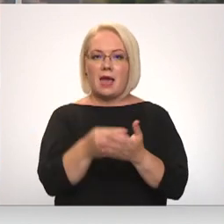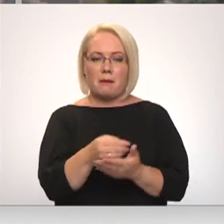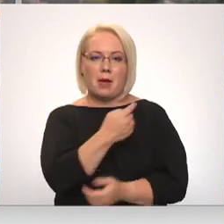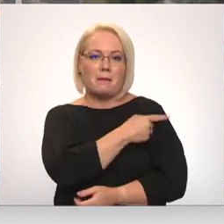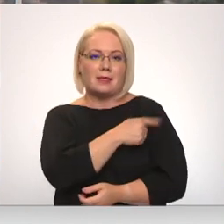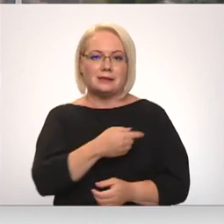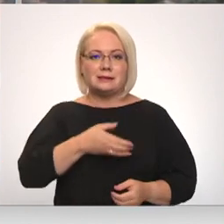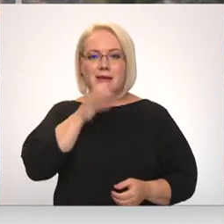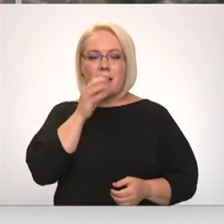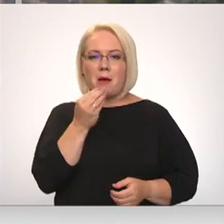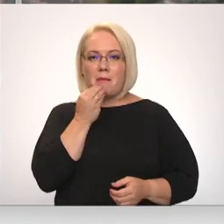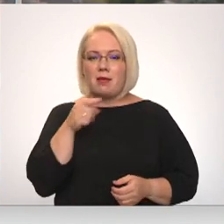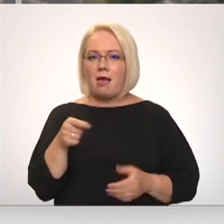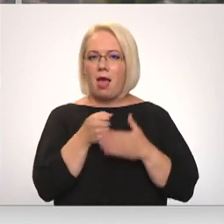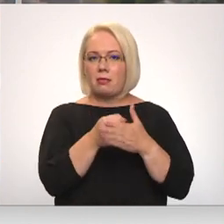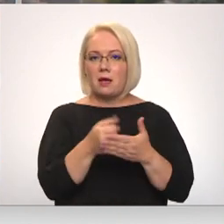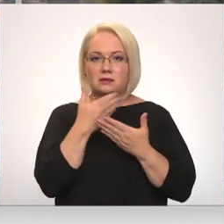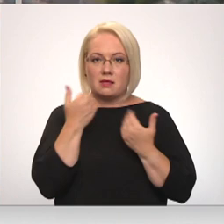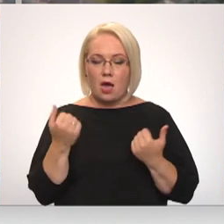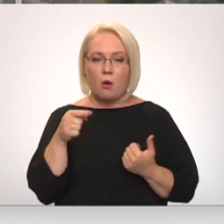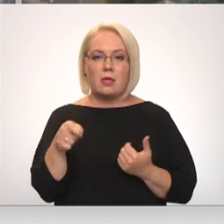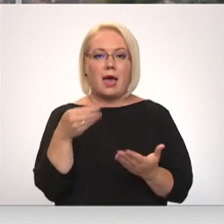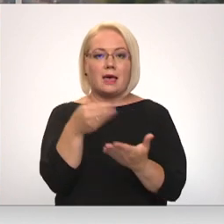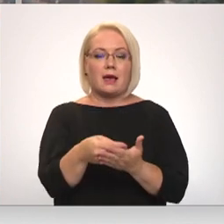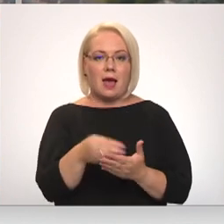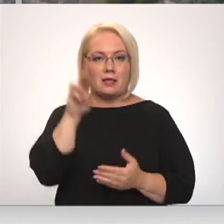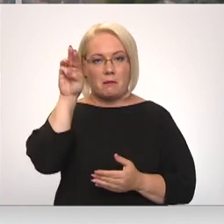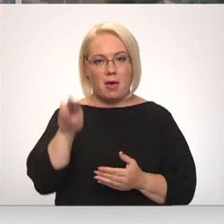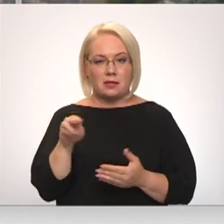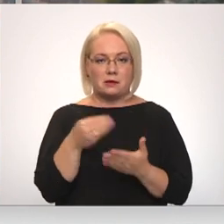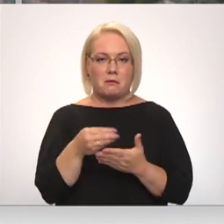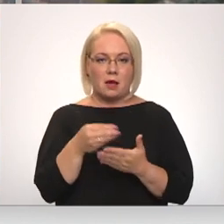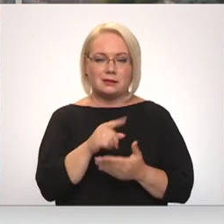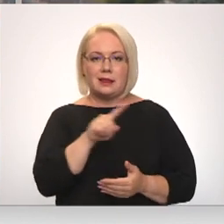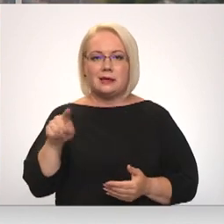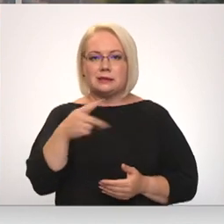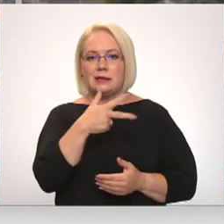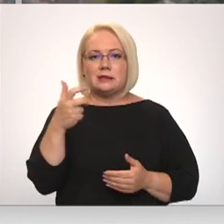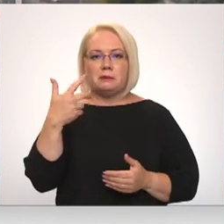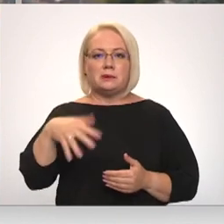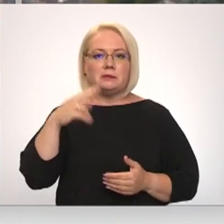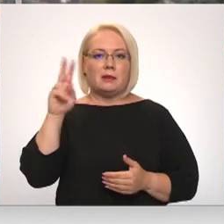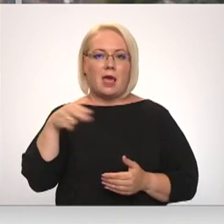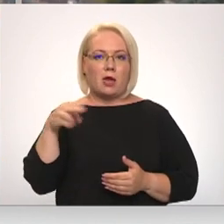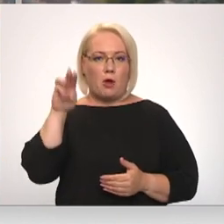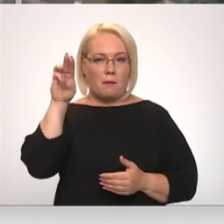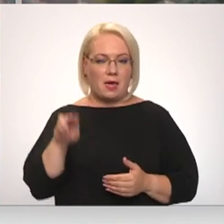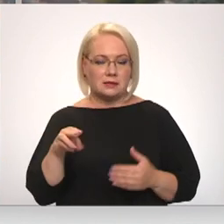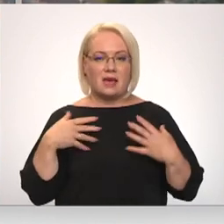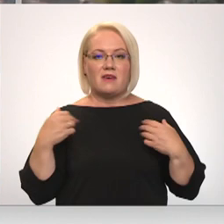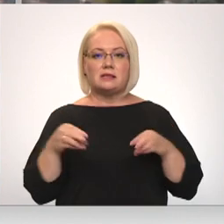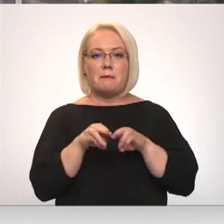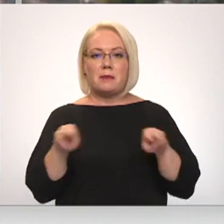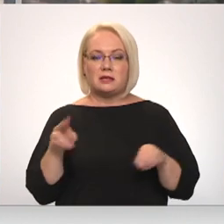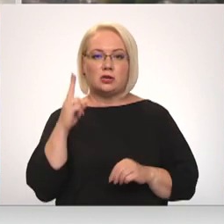dzeramā pārtika, šāda atbalsta nav. Tās iegāda mēnesi izmaksā līdz 350 eiro mēnesī. Veselības ministrija sola, ka